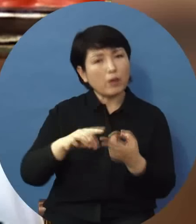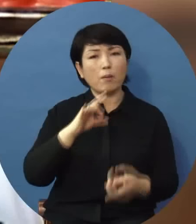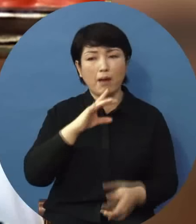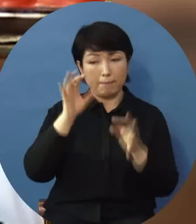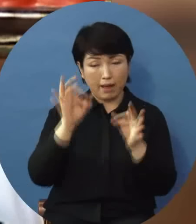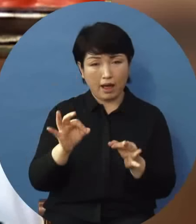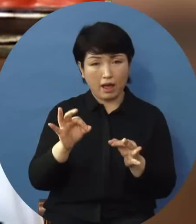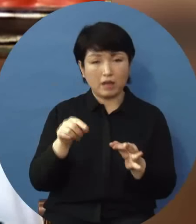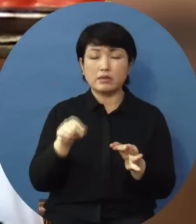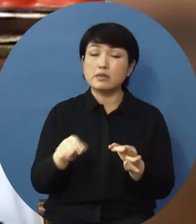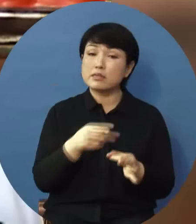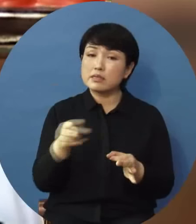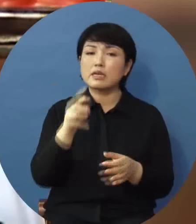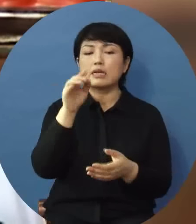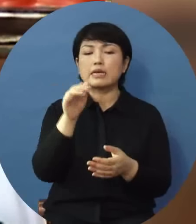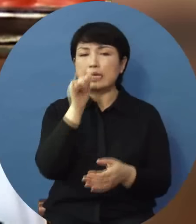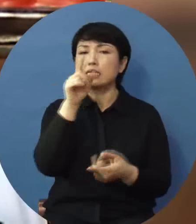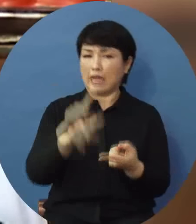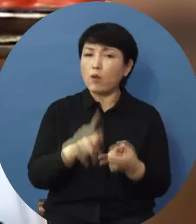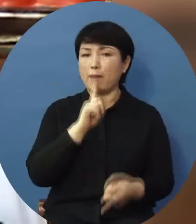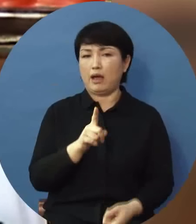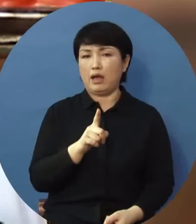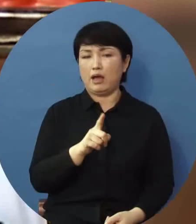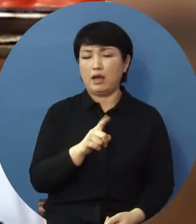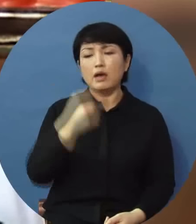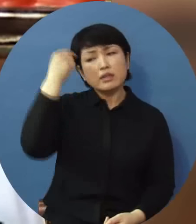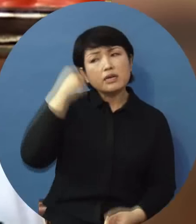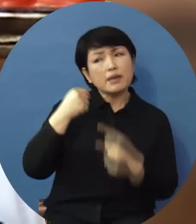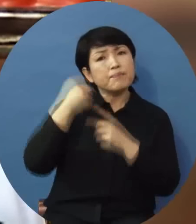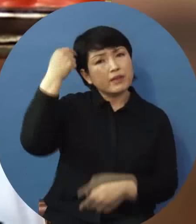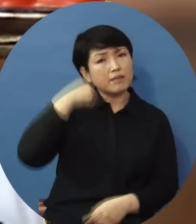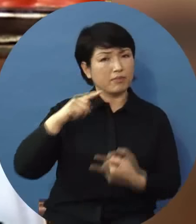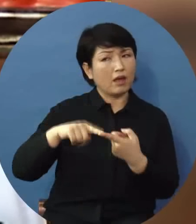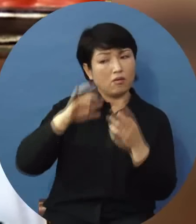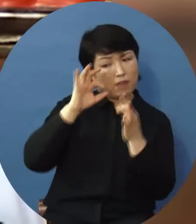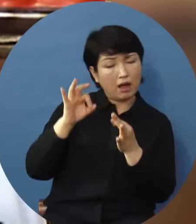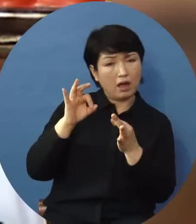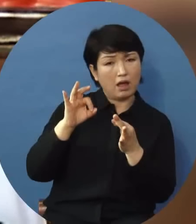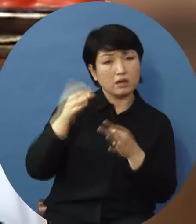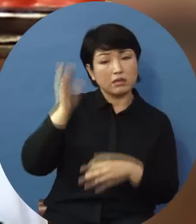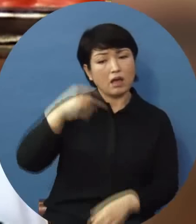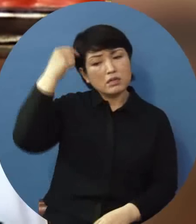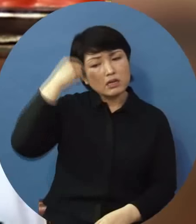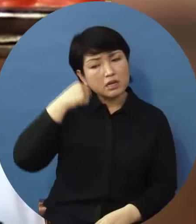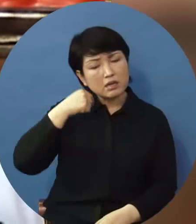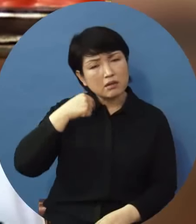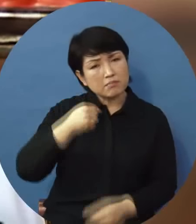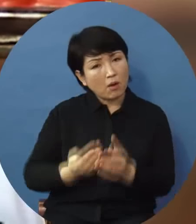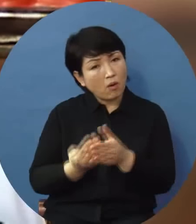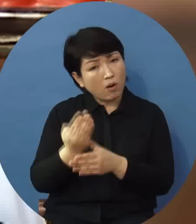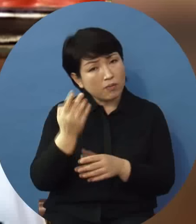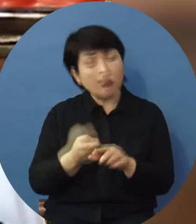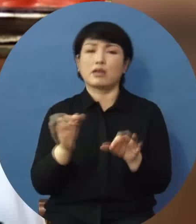있어. 그게 있는 그대로 보죠. 느낌을 느낌으로 보는 것. 그리고 그 느낌은 일어났다가 사라진다는